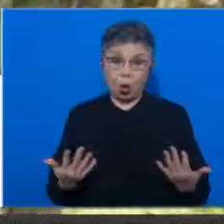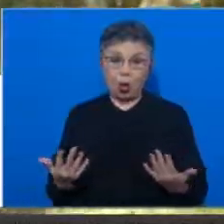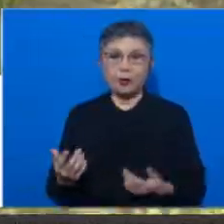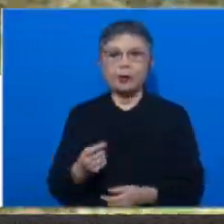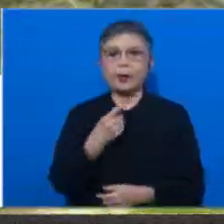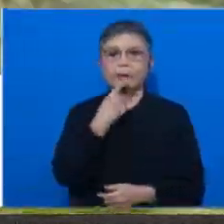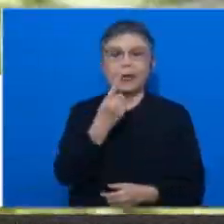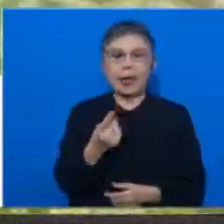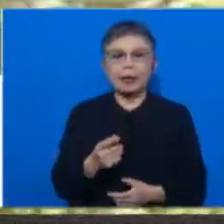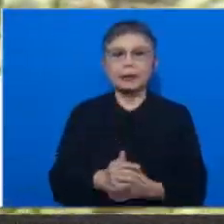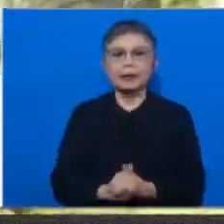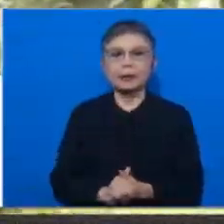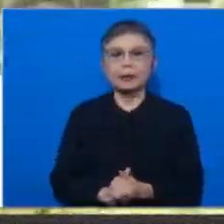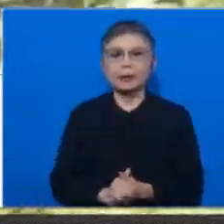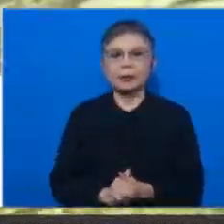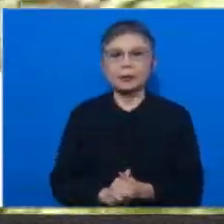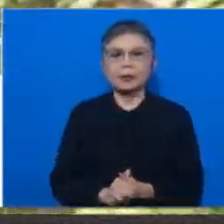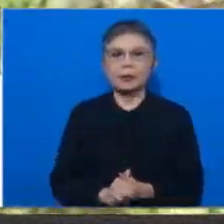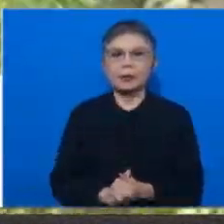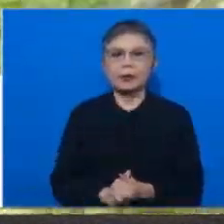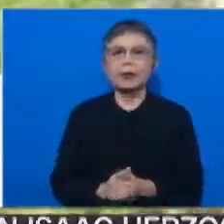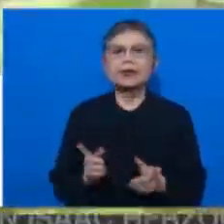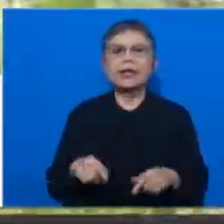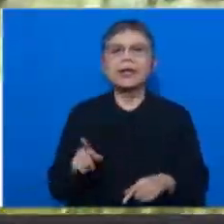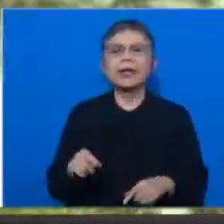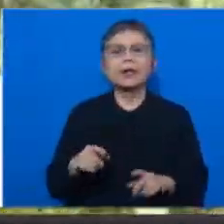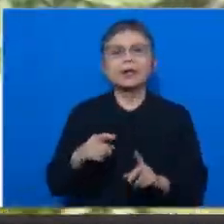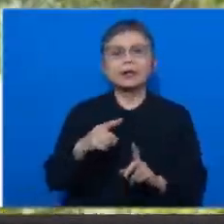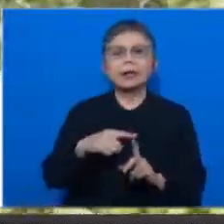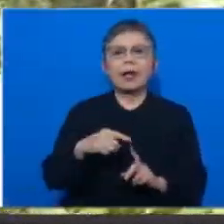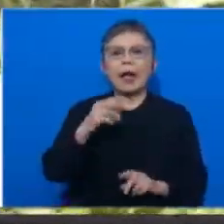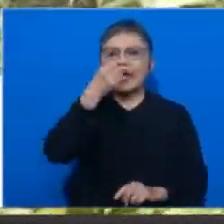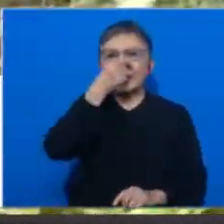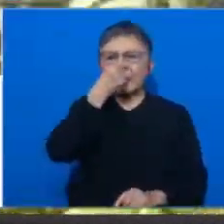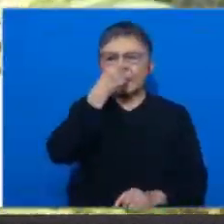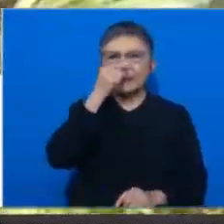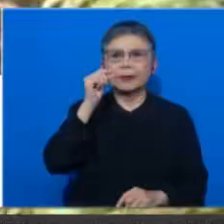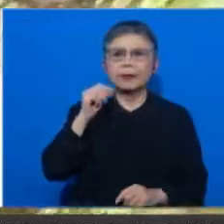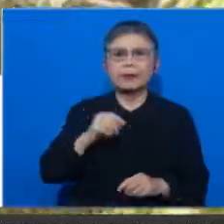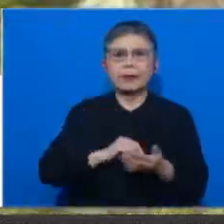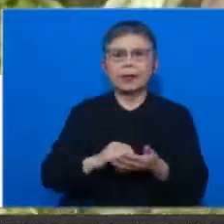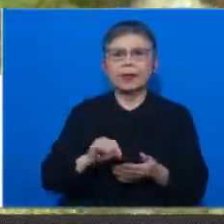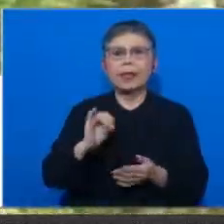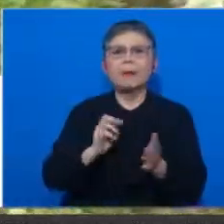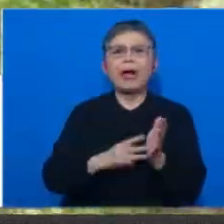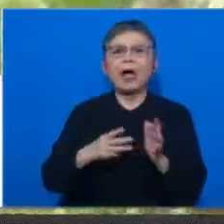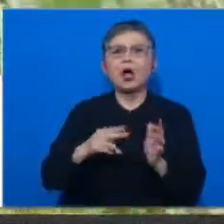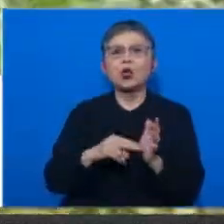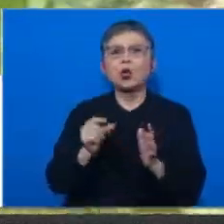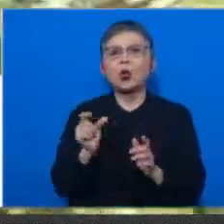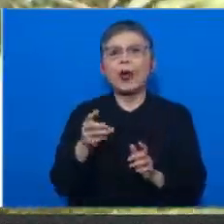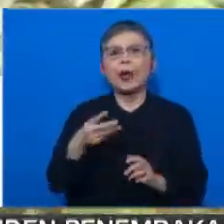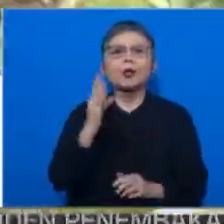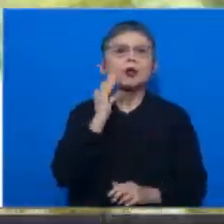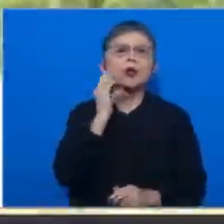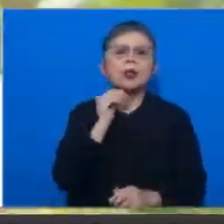Lani Lumalamuli mengatakan peristiwa ini terjadi pada Kamis pagi. Pasien bernama Immanuel Bitalesi, 67